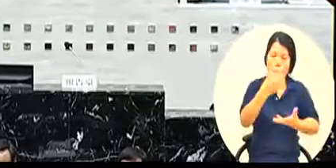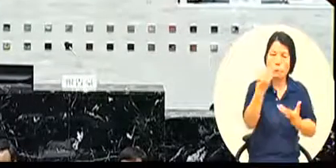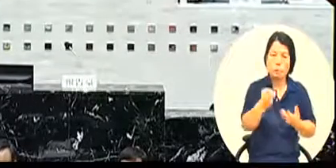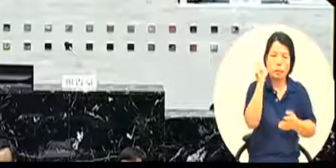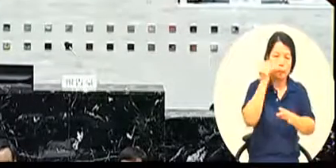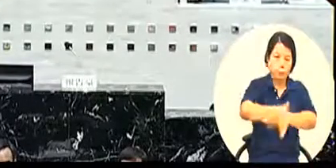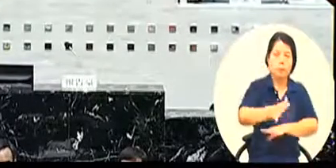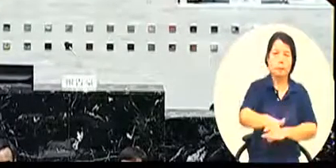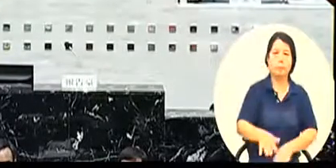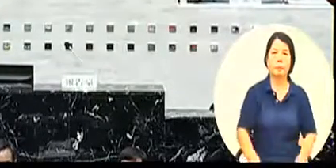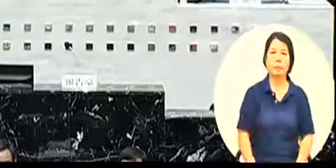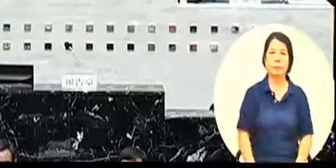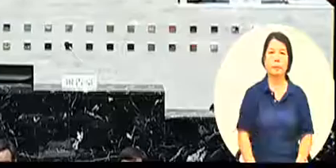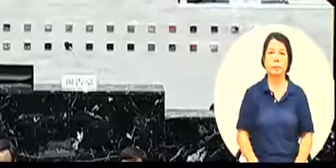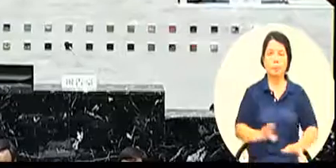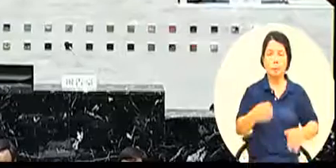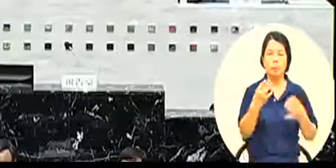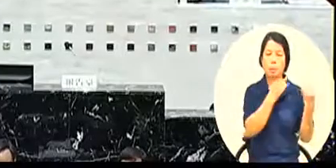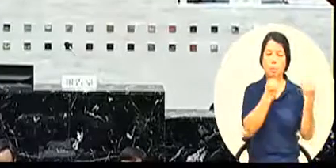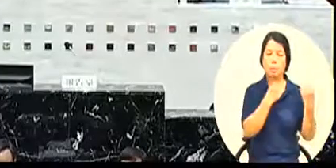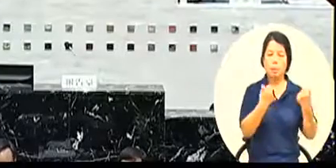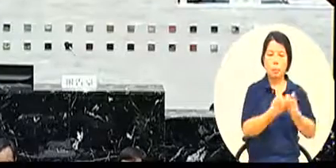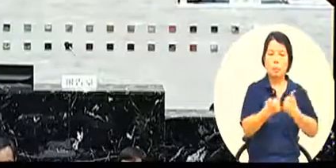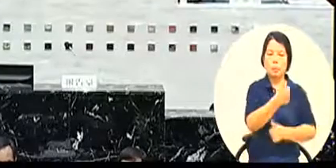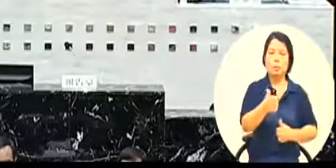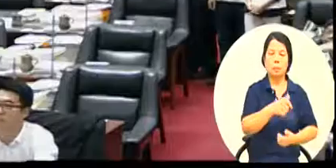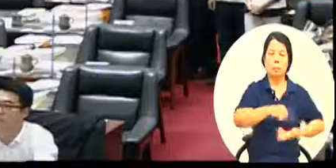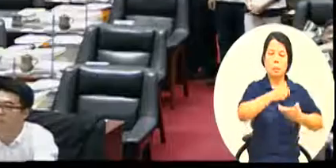今嘛，萧议员的提议是什么？